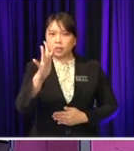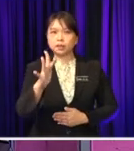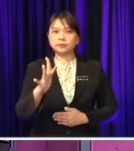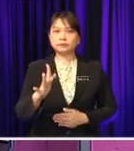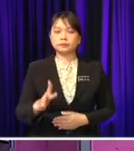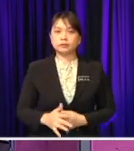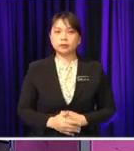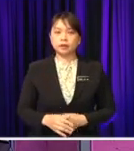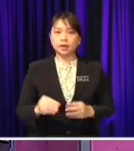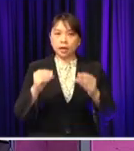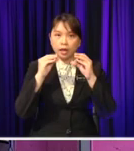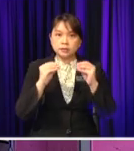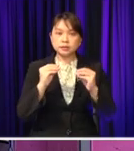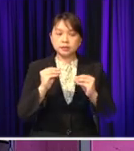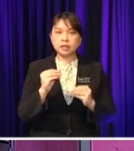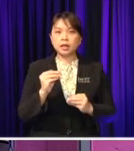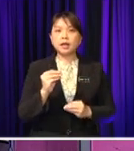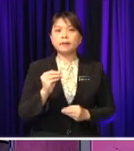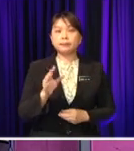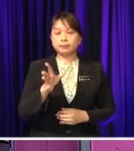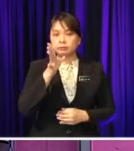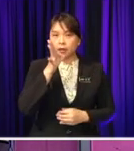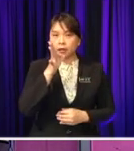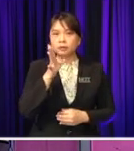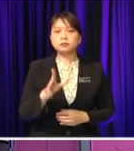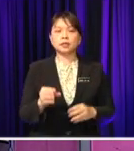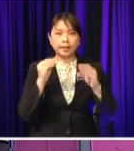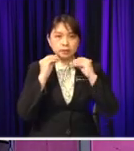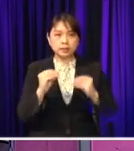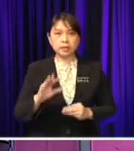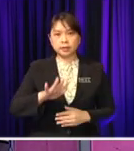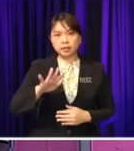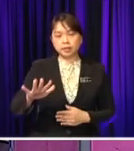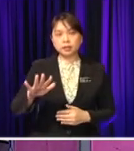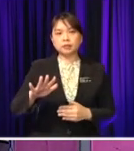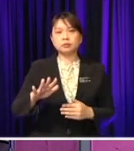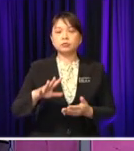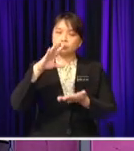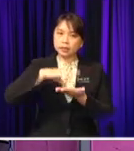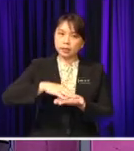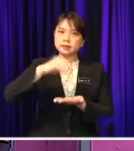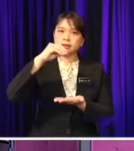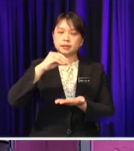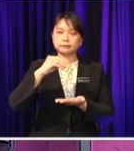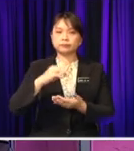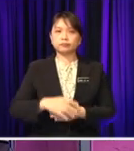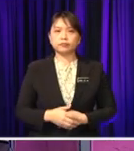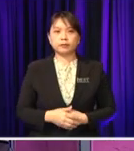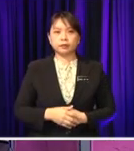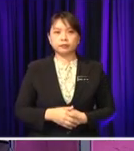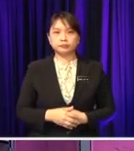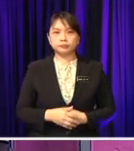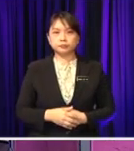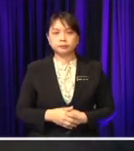aja Ma ya gitu untuk sama-sama kita selesaikan operasi tambah dengan apa yang kita belajar hari ini